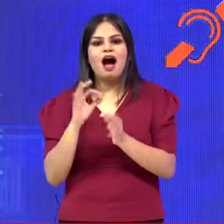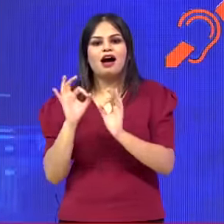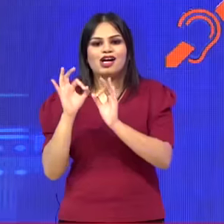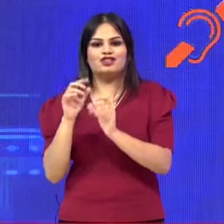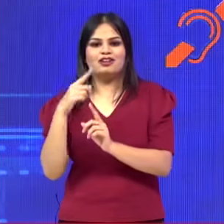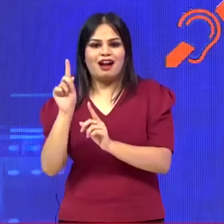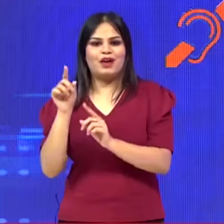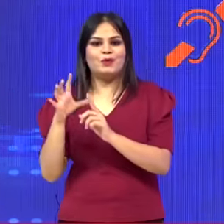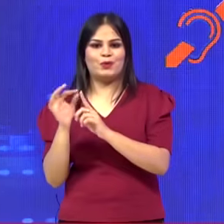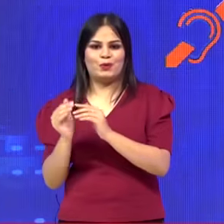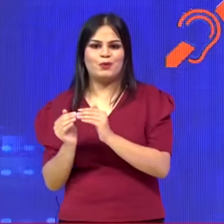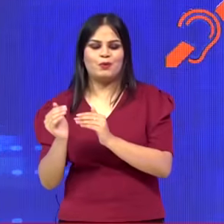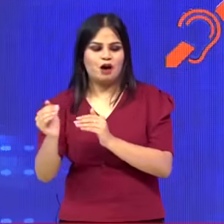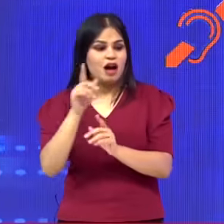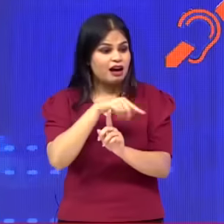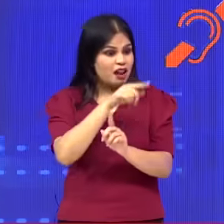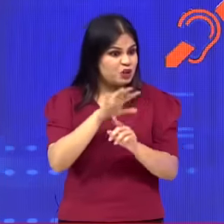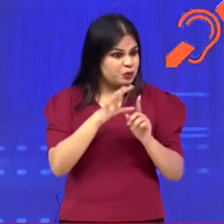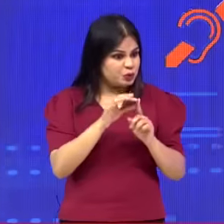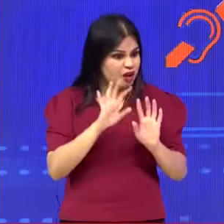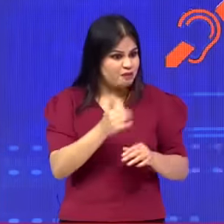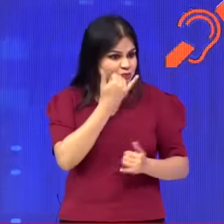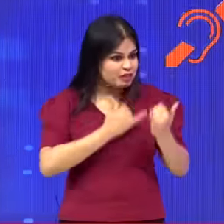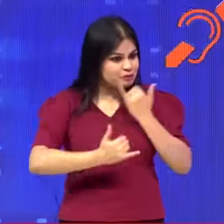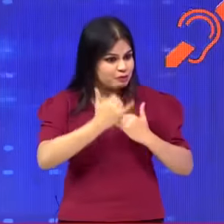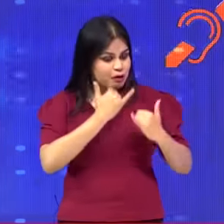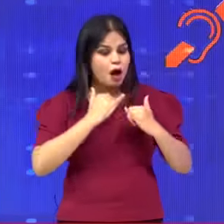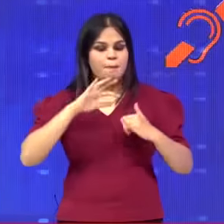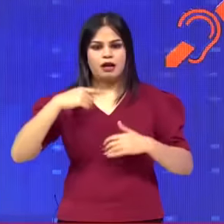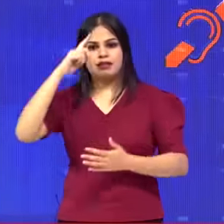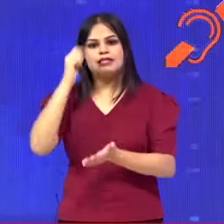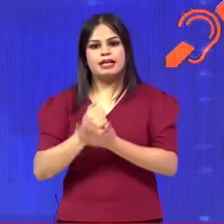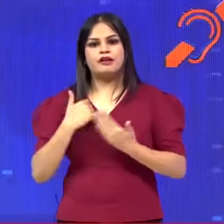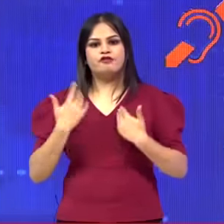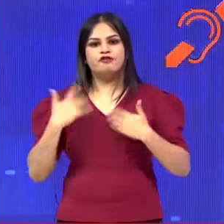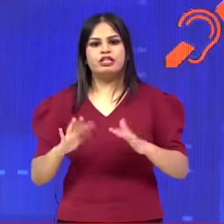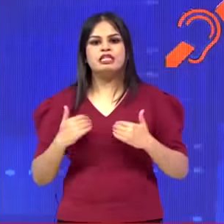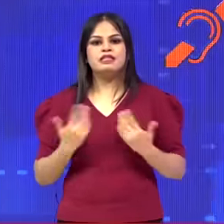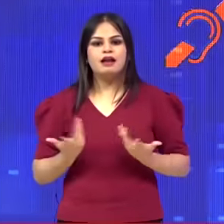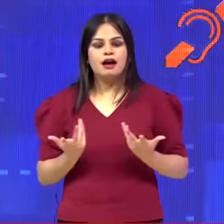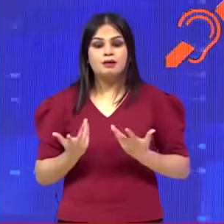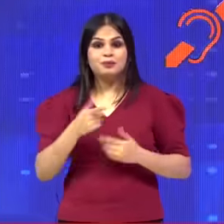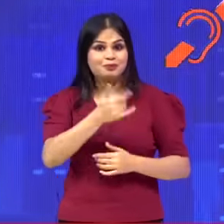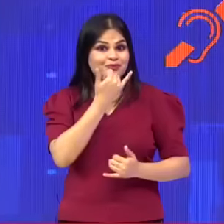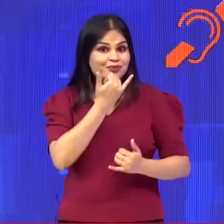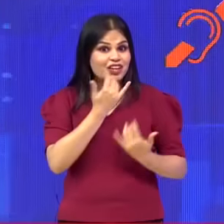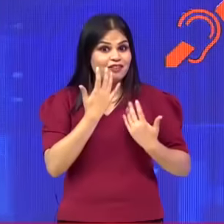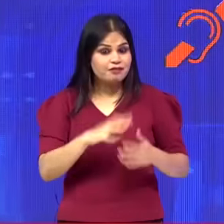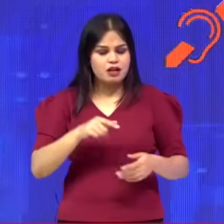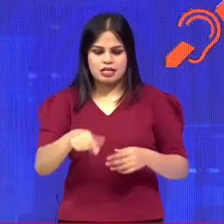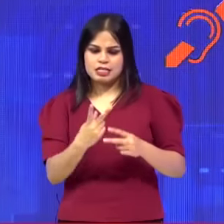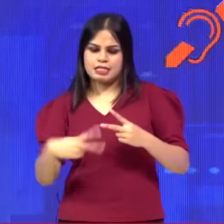ऑफ राइट. जितना गलत करता हूँ मैंने ये डिसाइड किया है कि उससे